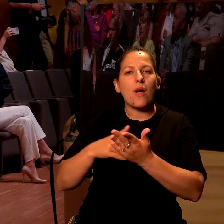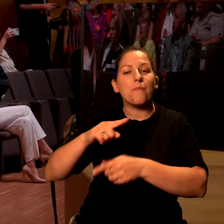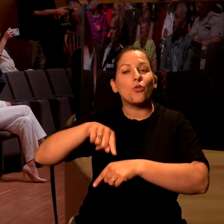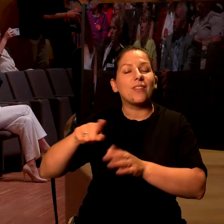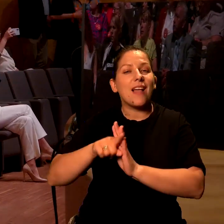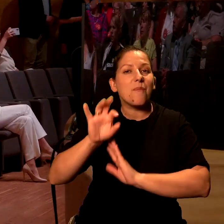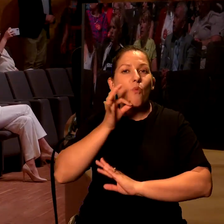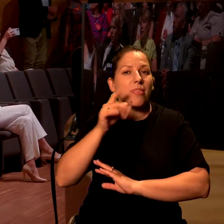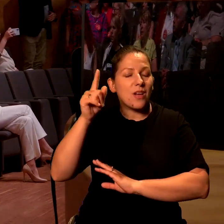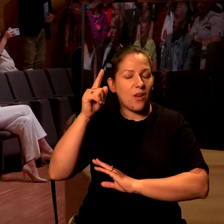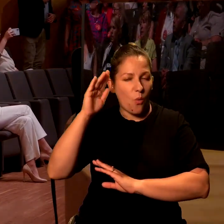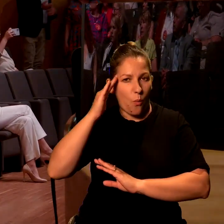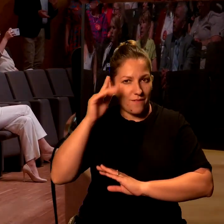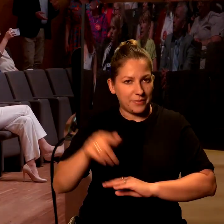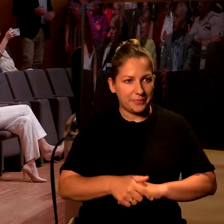dla Młodych Głów.